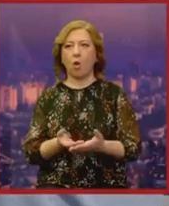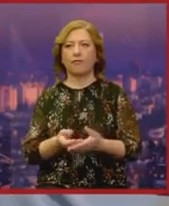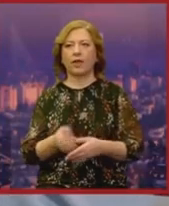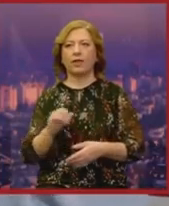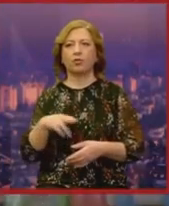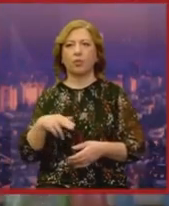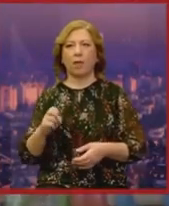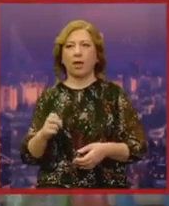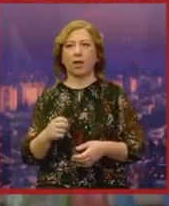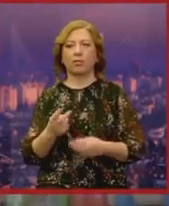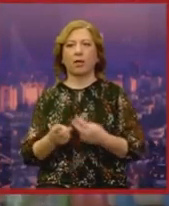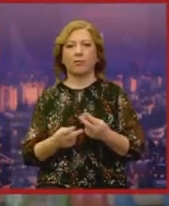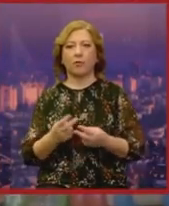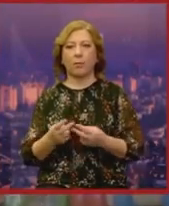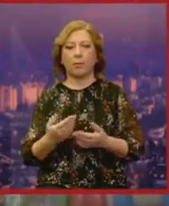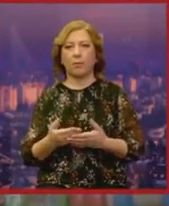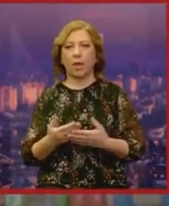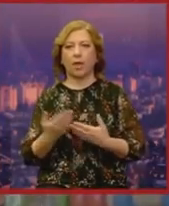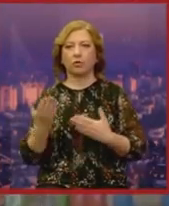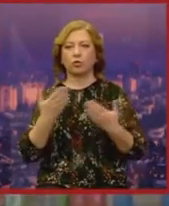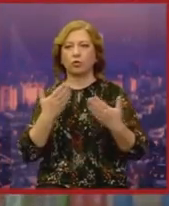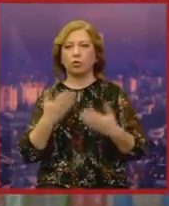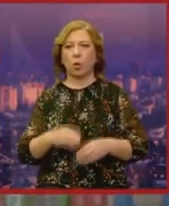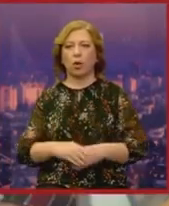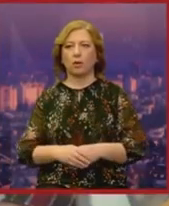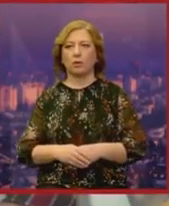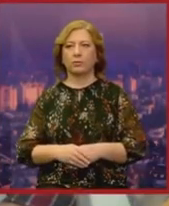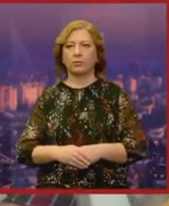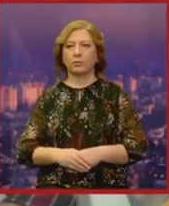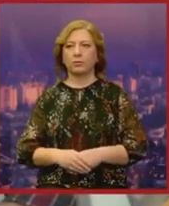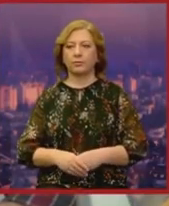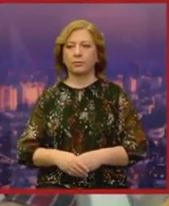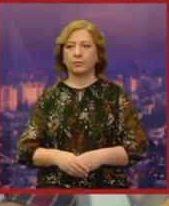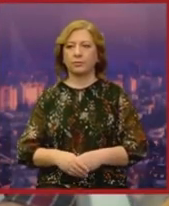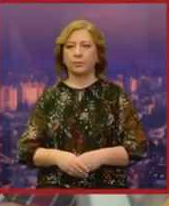lucru utile pentru practicienii din învățământul tradițional, dar și din cel alternativ.